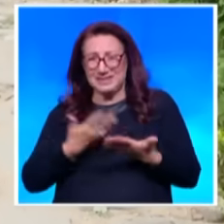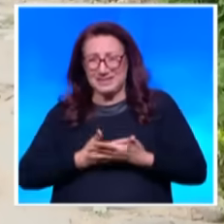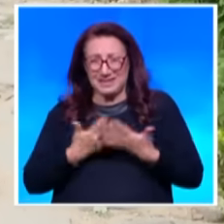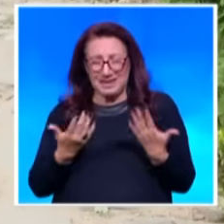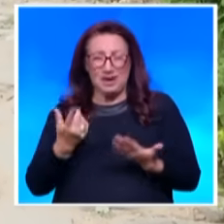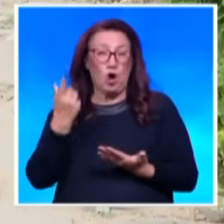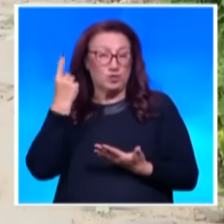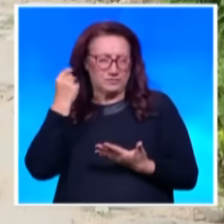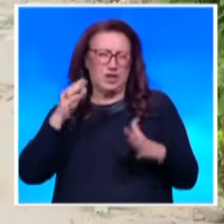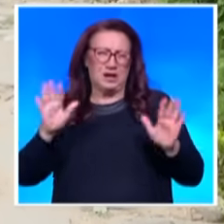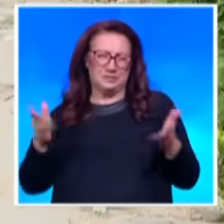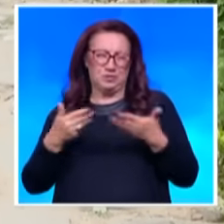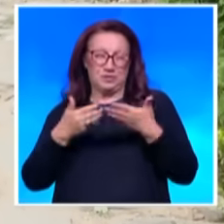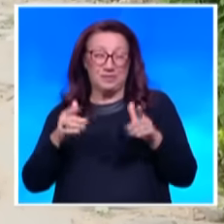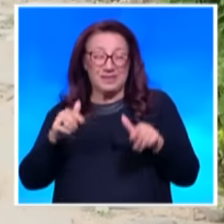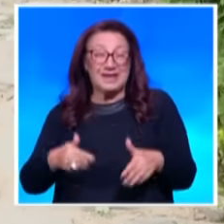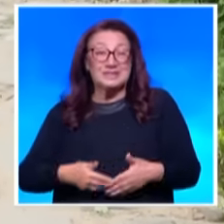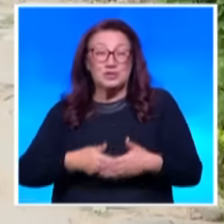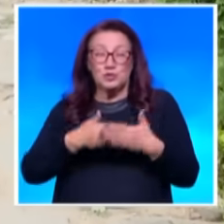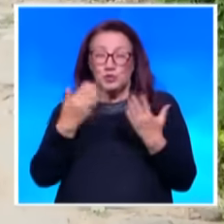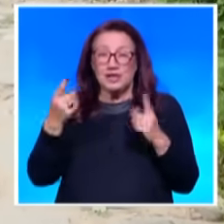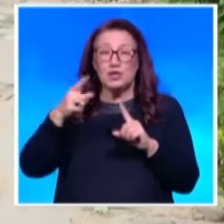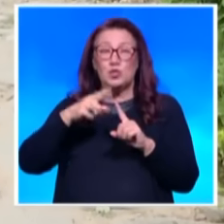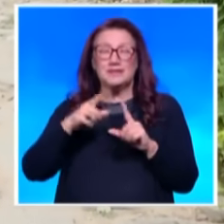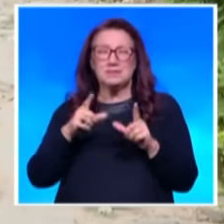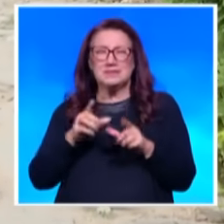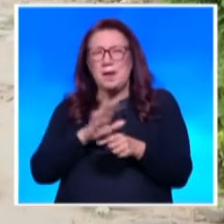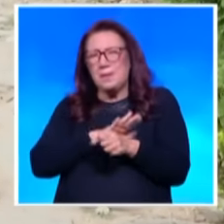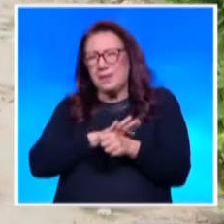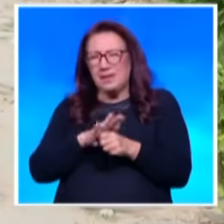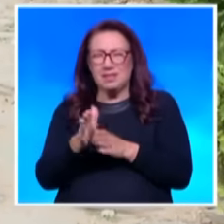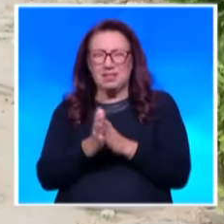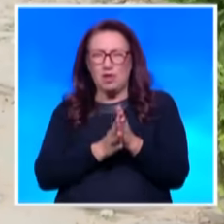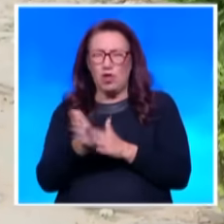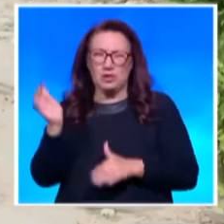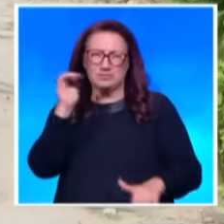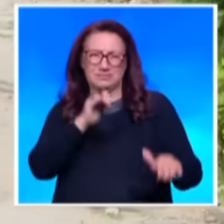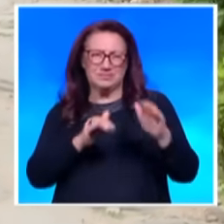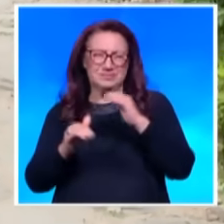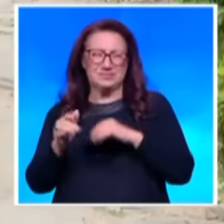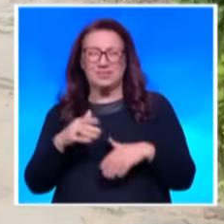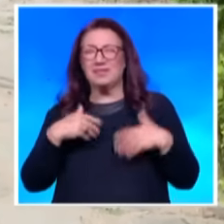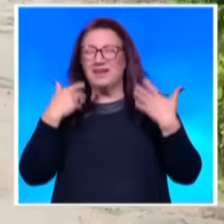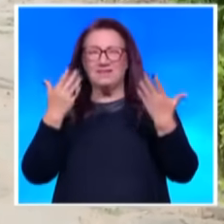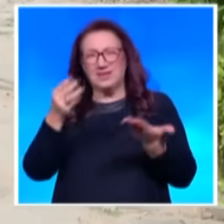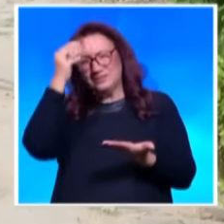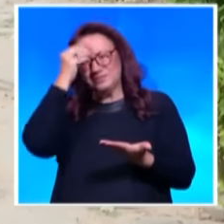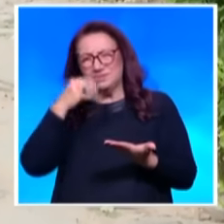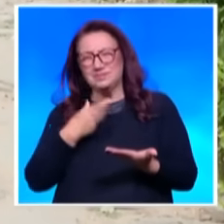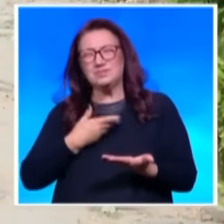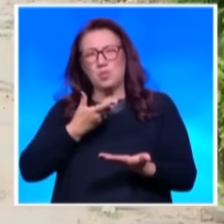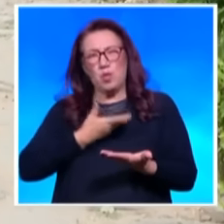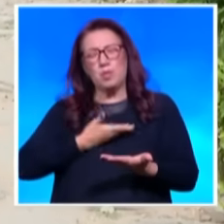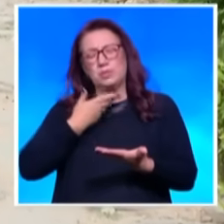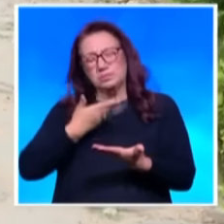снощи. Днес от рано сутринта Троянския манастир се изпълни с хора. Богослужение на открито посрещаха миряните,